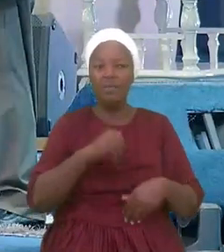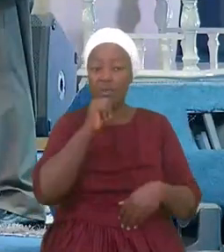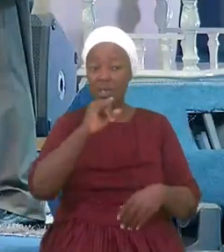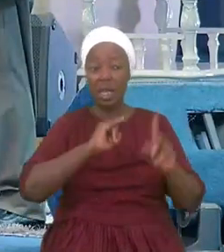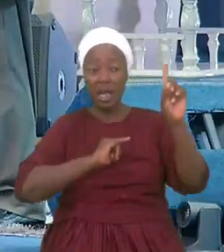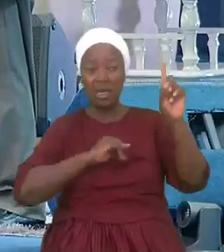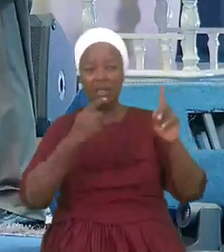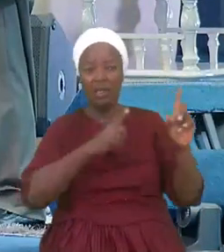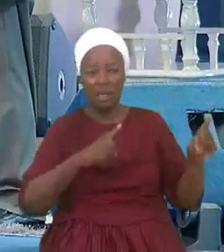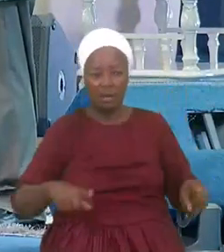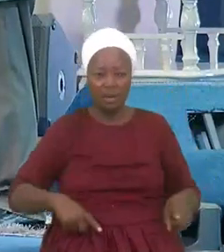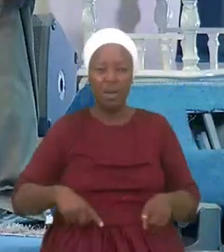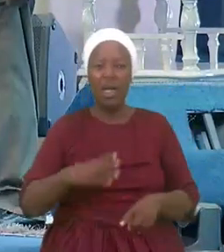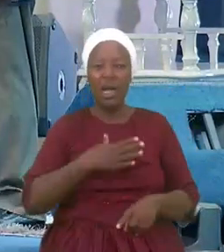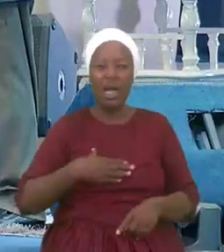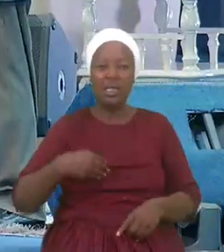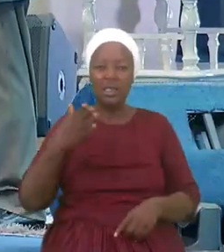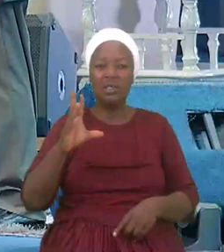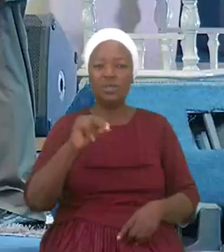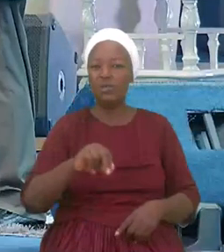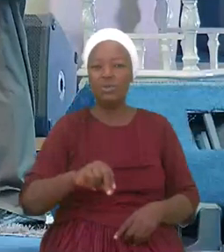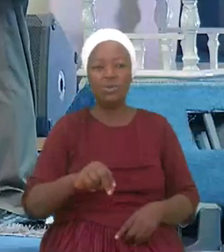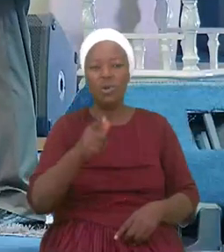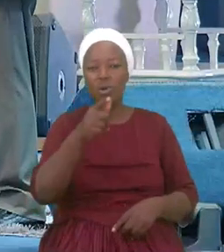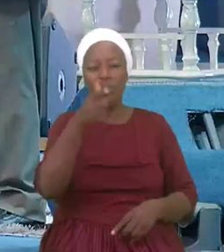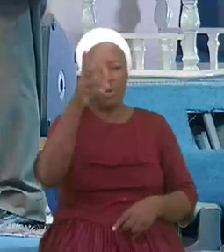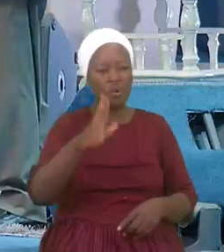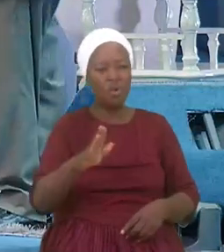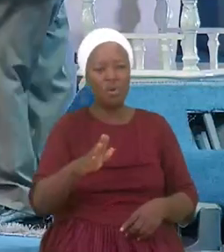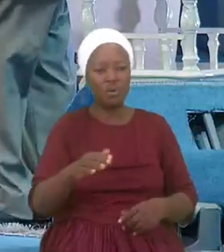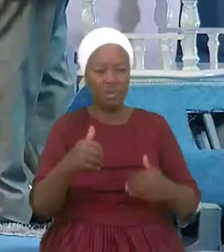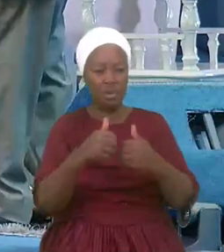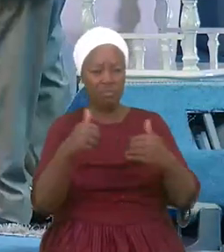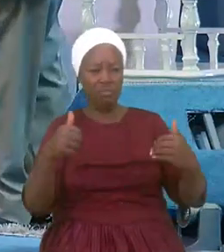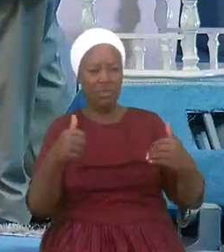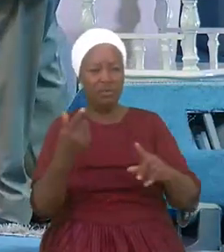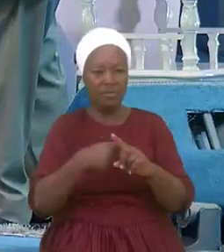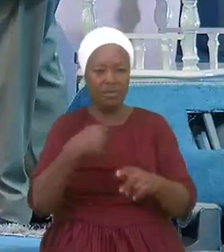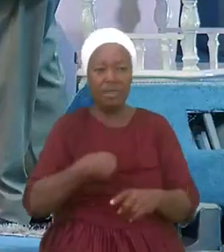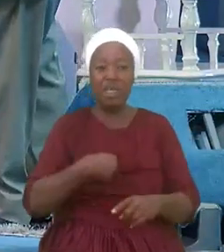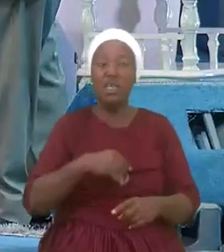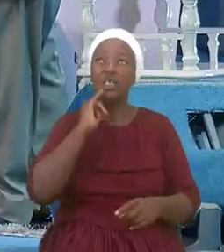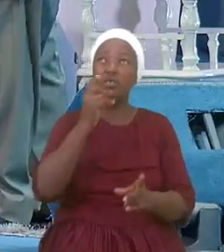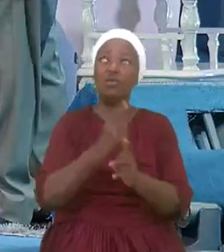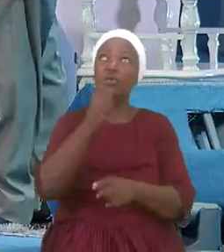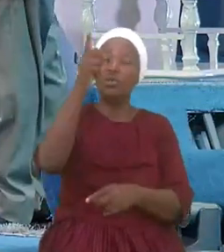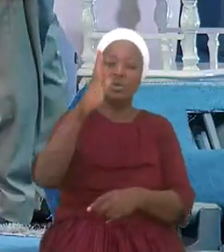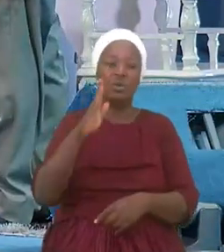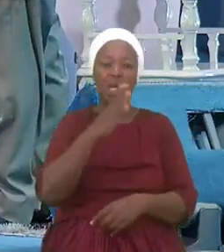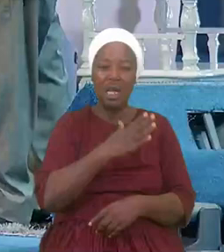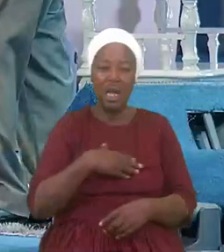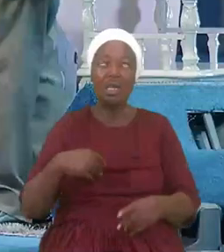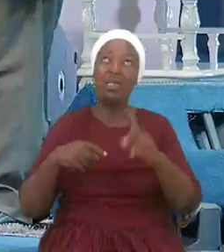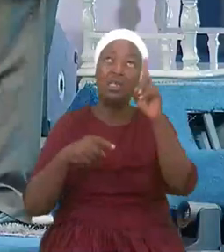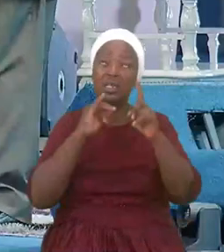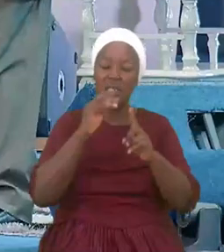et depuis longtemps les a annoncés n'est-ce pas moi l'Éternel il n'y a point d'autres dieux comme moi